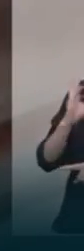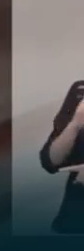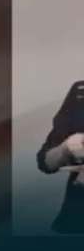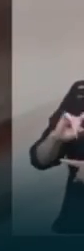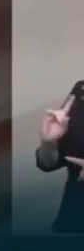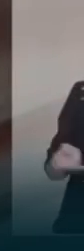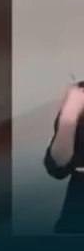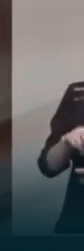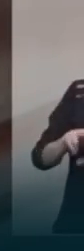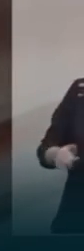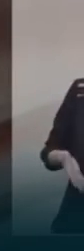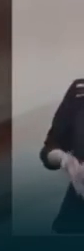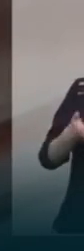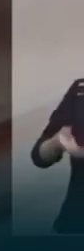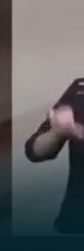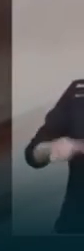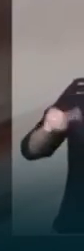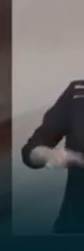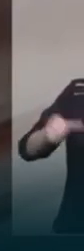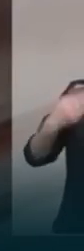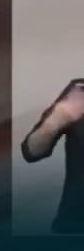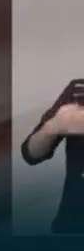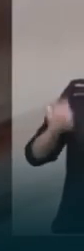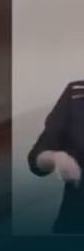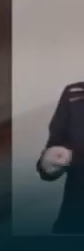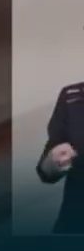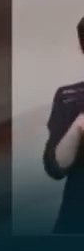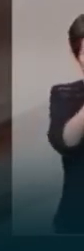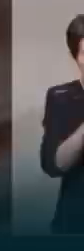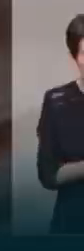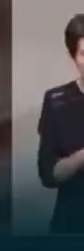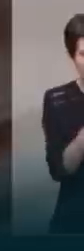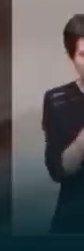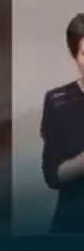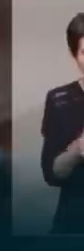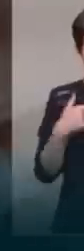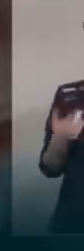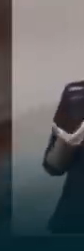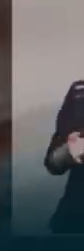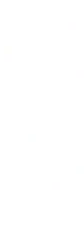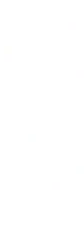tous en contrat aidé de 6 mois renouvelables 4 fois. La précarité, c'est vous. La stabilité de l'emploi, c'est nous.